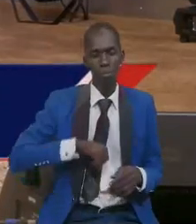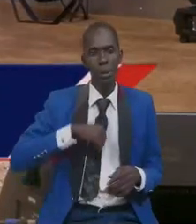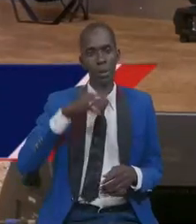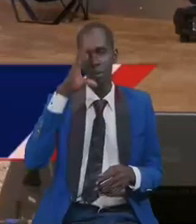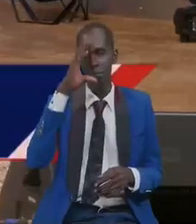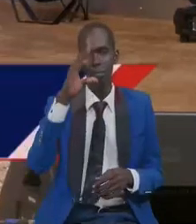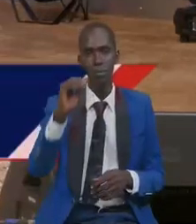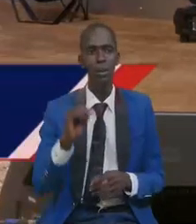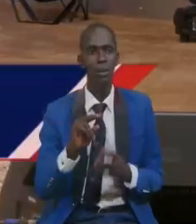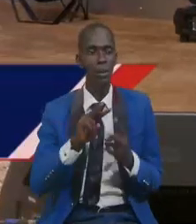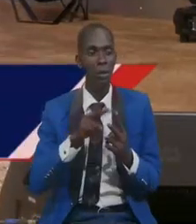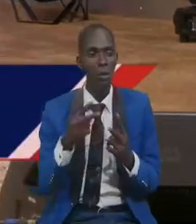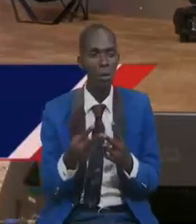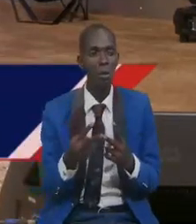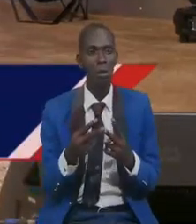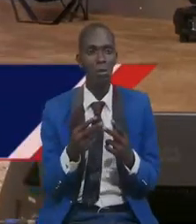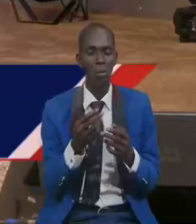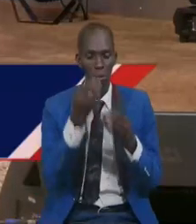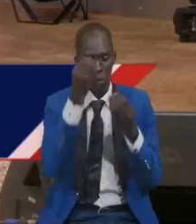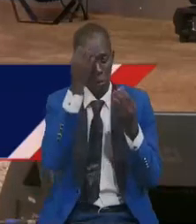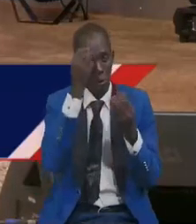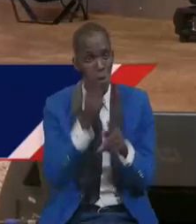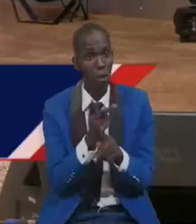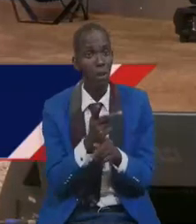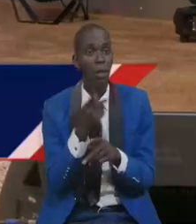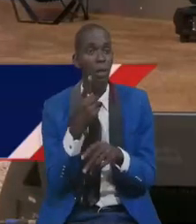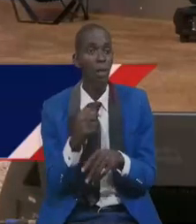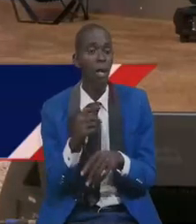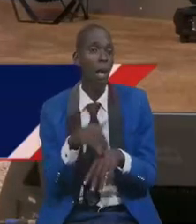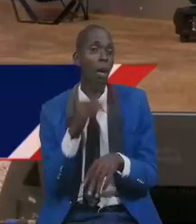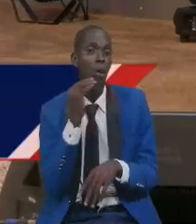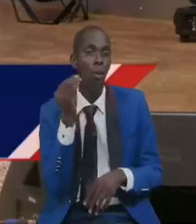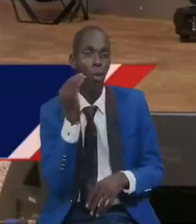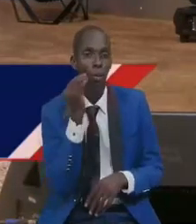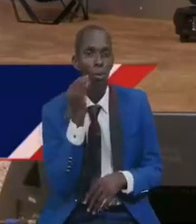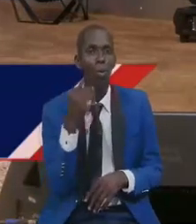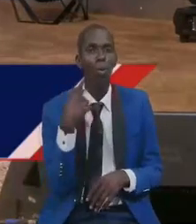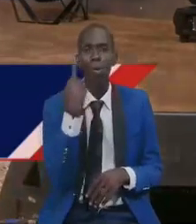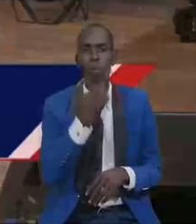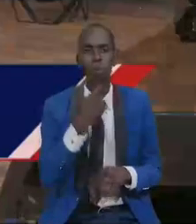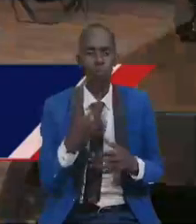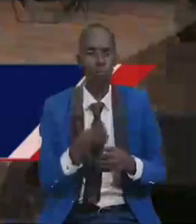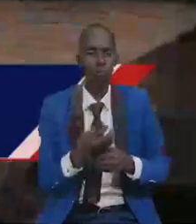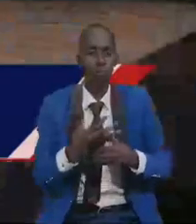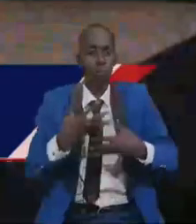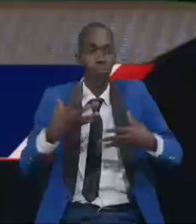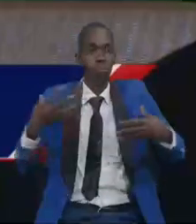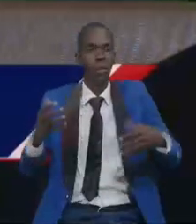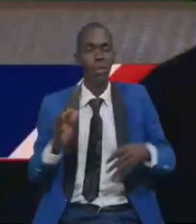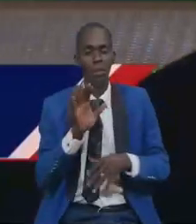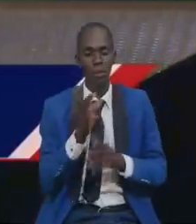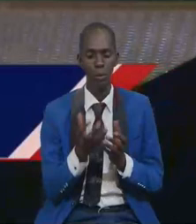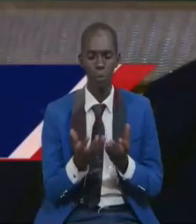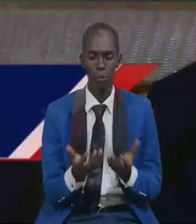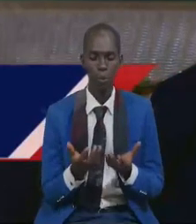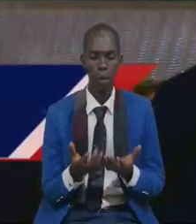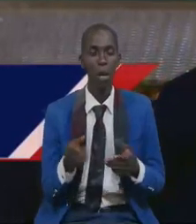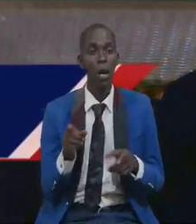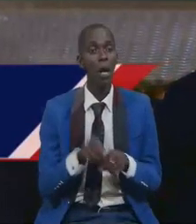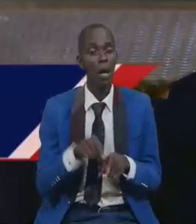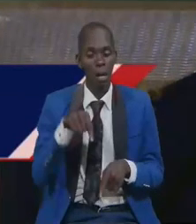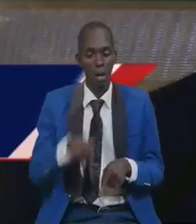L'Éternel parlait contre toi. Verset 6, les côtes de la mer seront des pâturages. Celui-là qui,